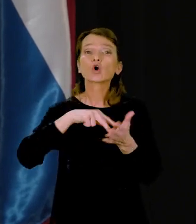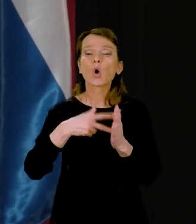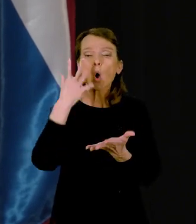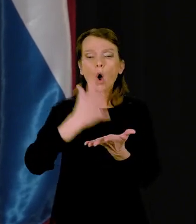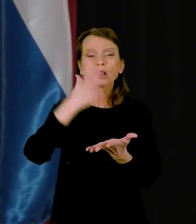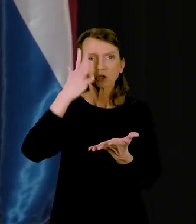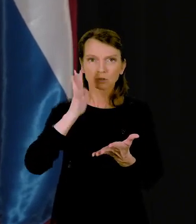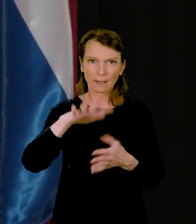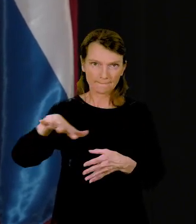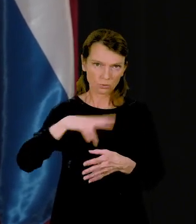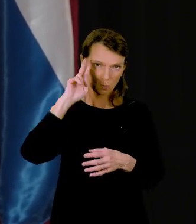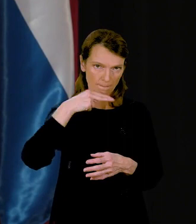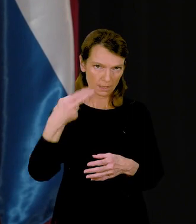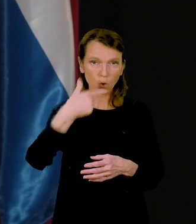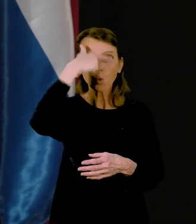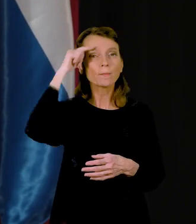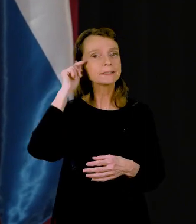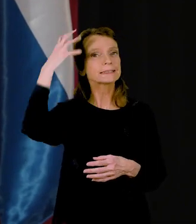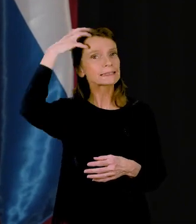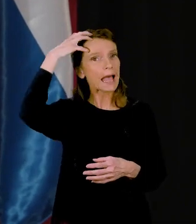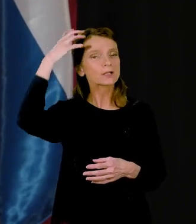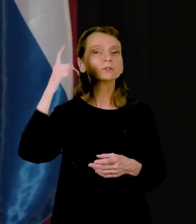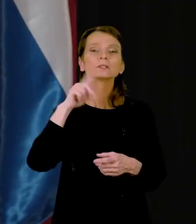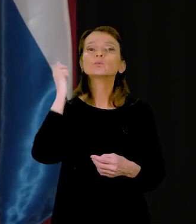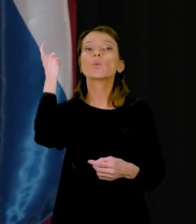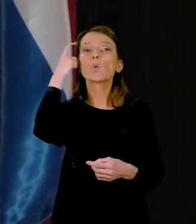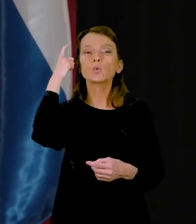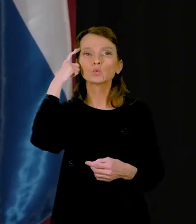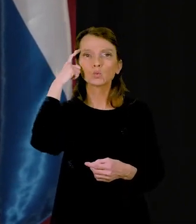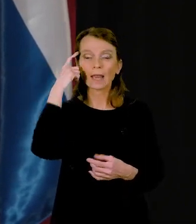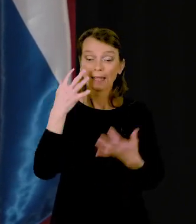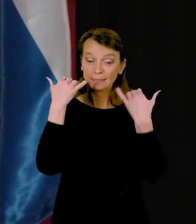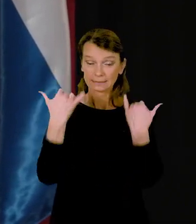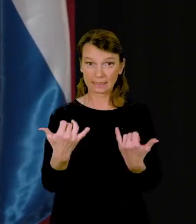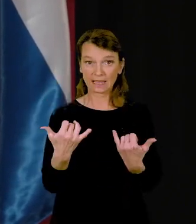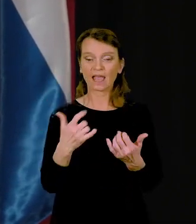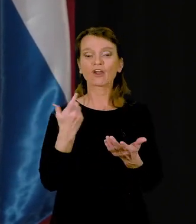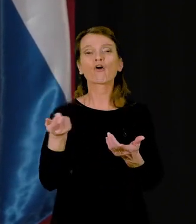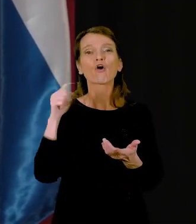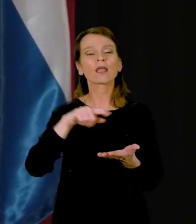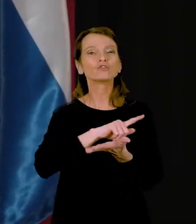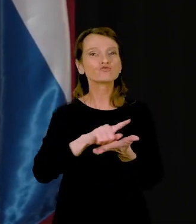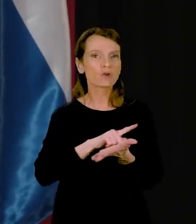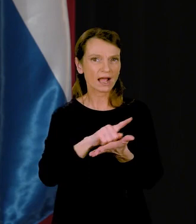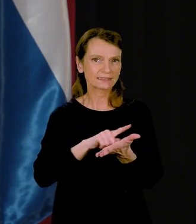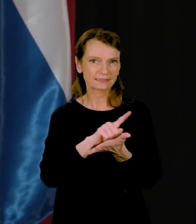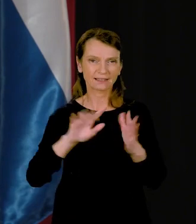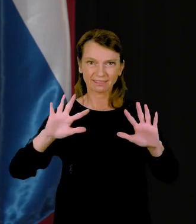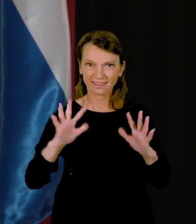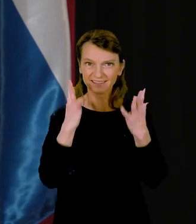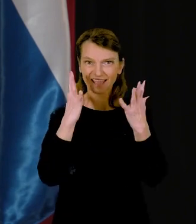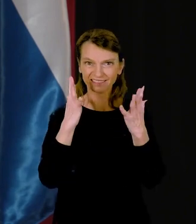umetnosti, humanističnih znanosti in kulture. Zdaj, ko je čas, da 10.